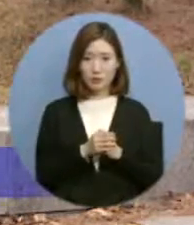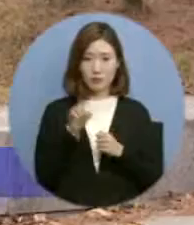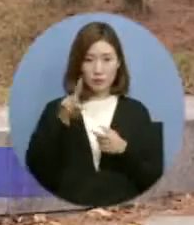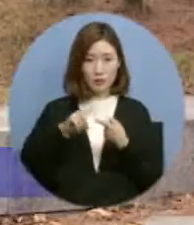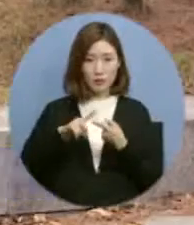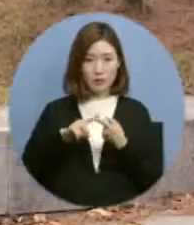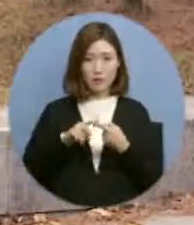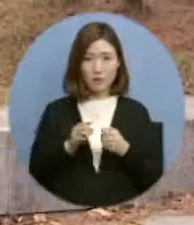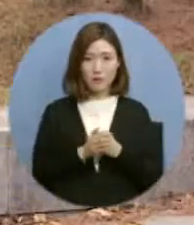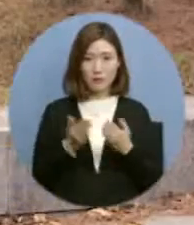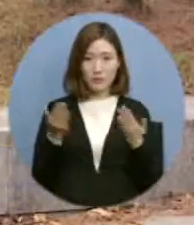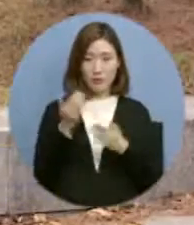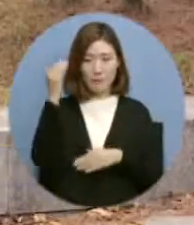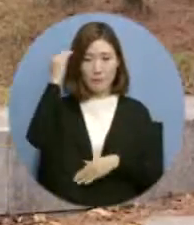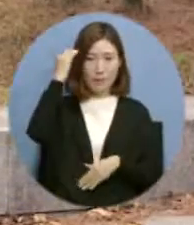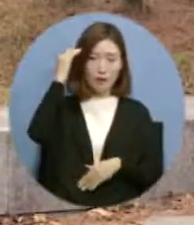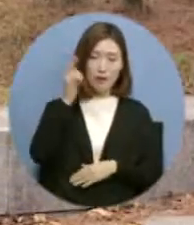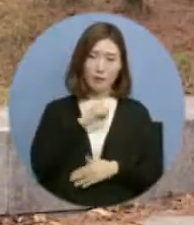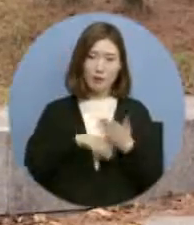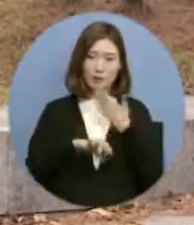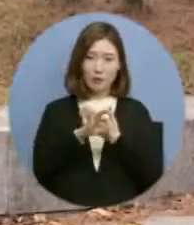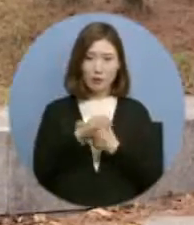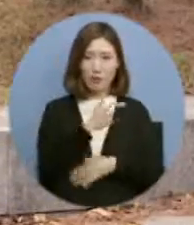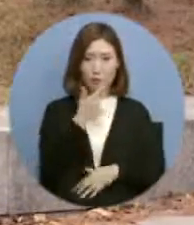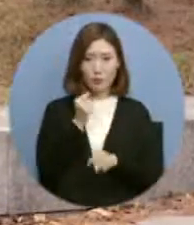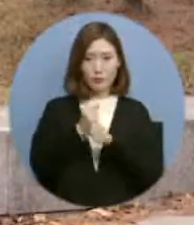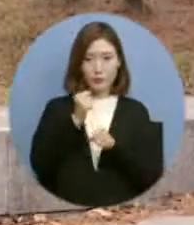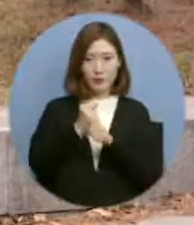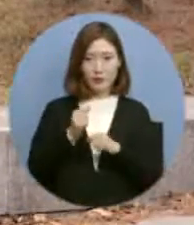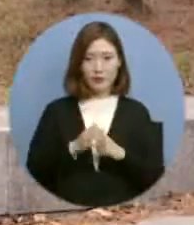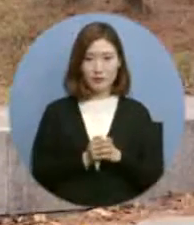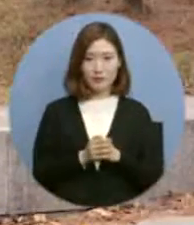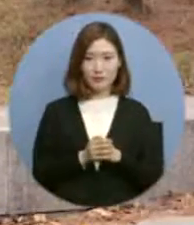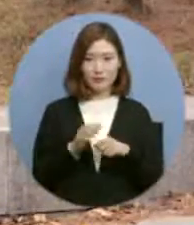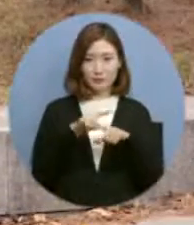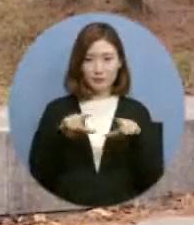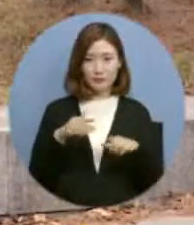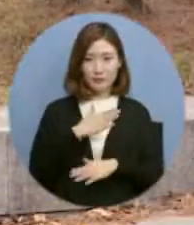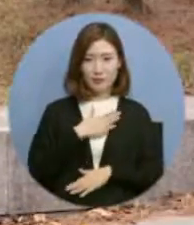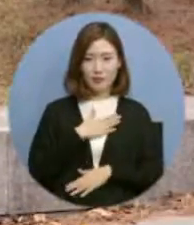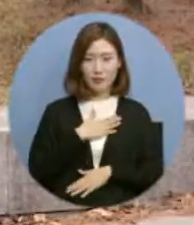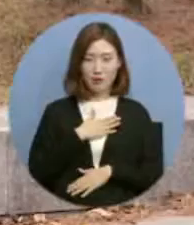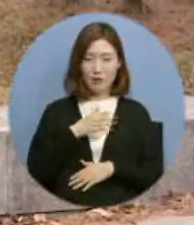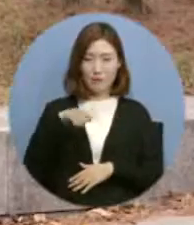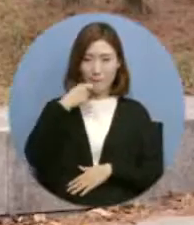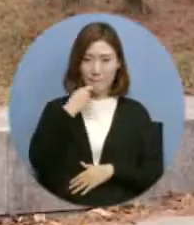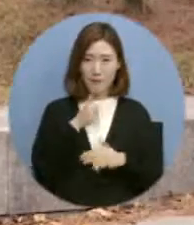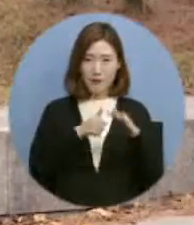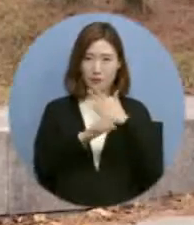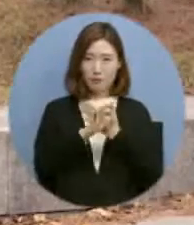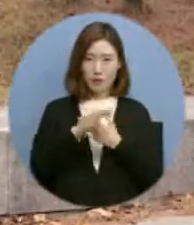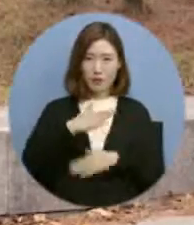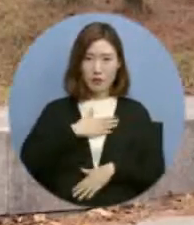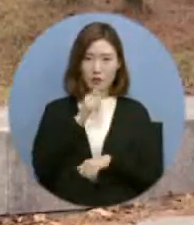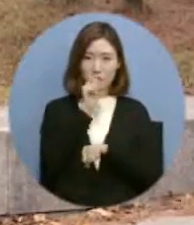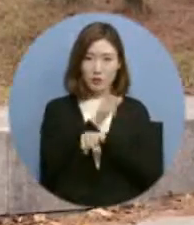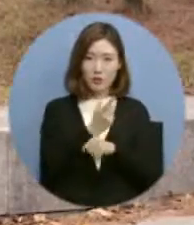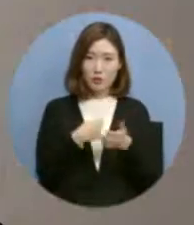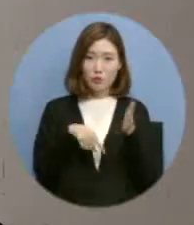그 업무 방해라 그러면 너무 황당한 거죠. 주로 제가 어디 밥 먹으러 가면 제가 살라고 노력을